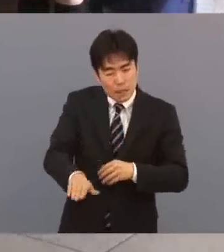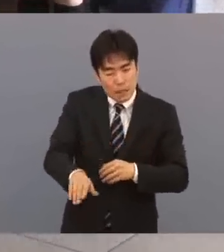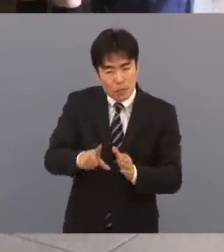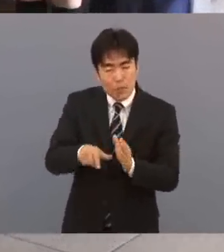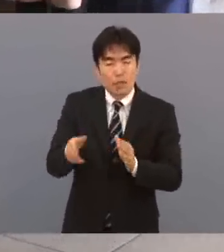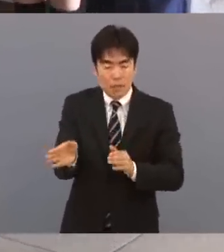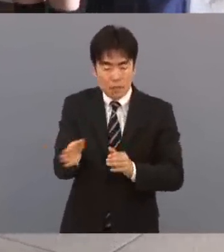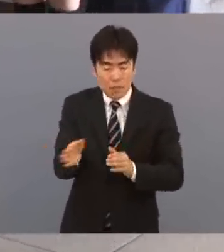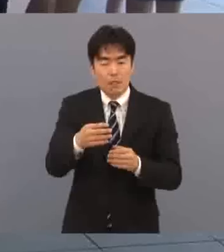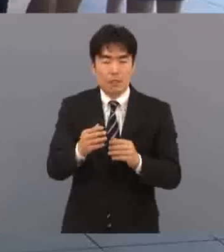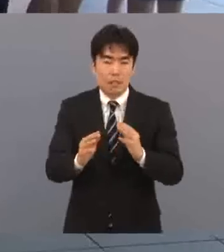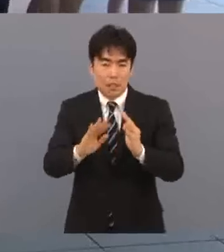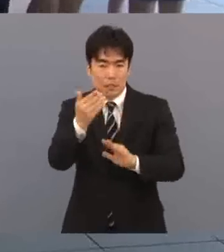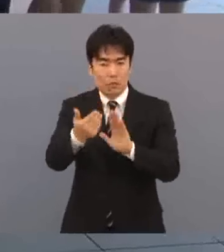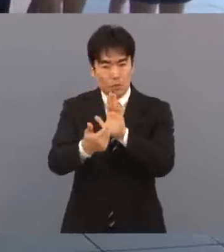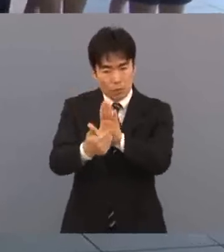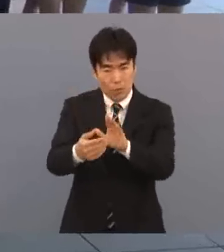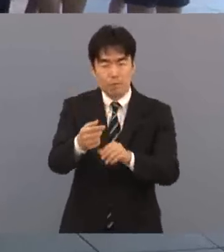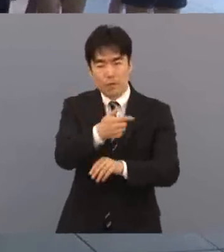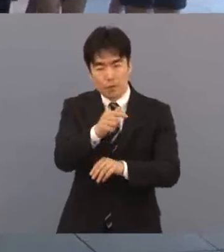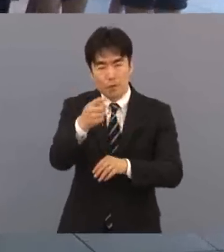防について学んでいます。